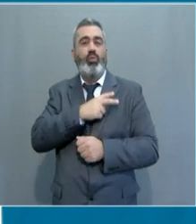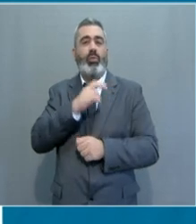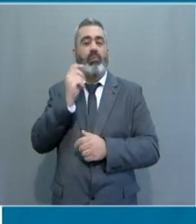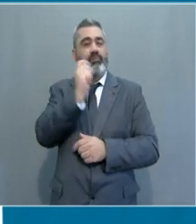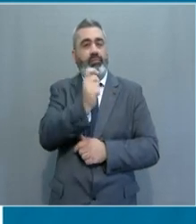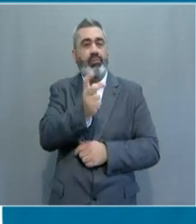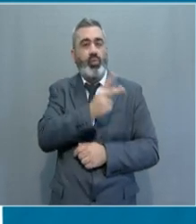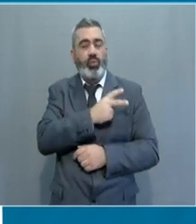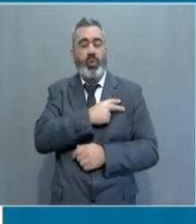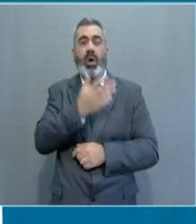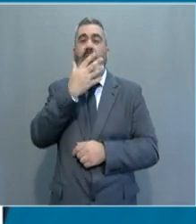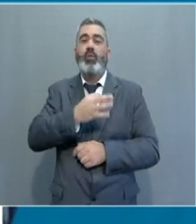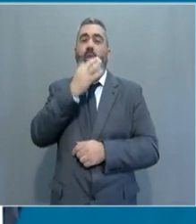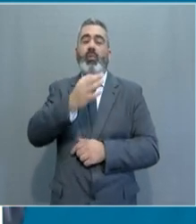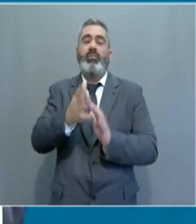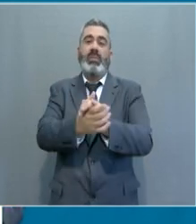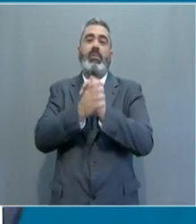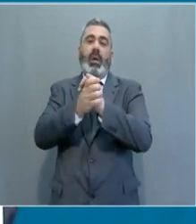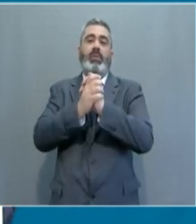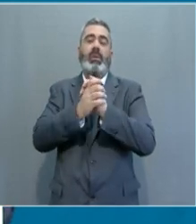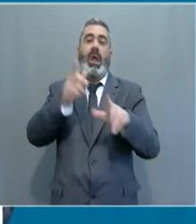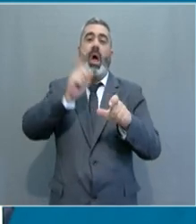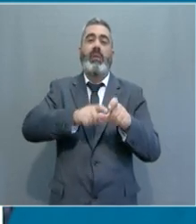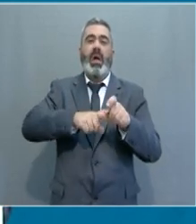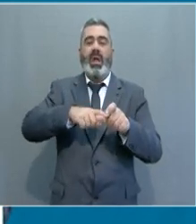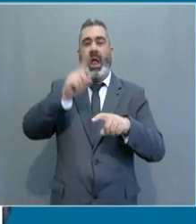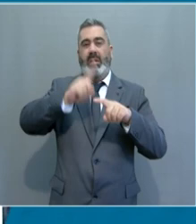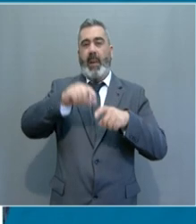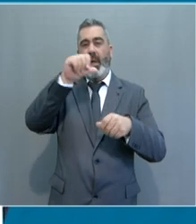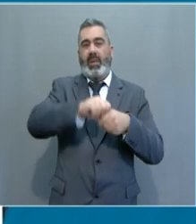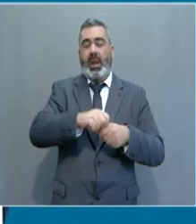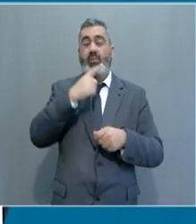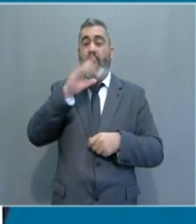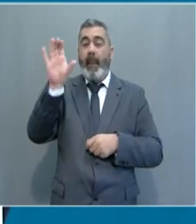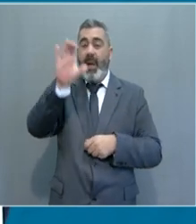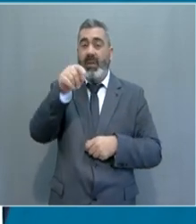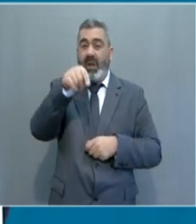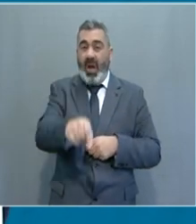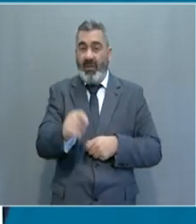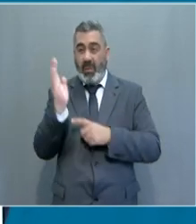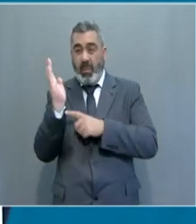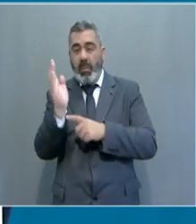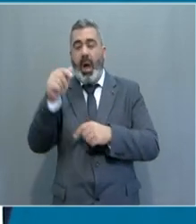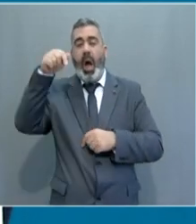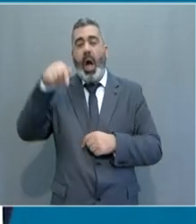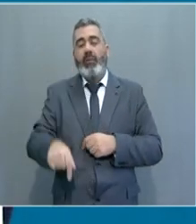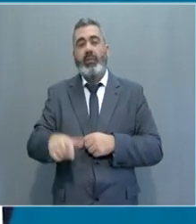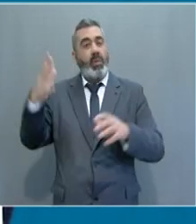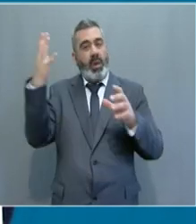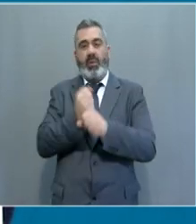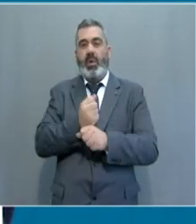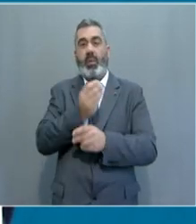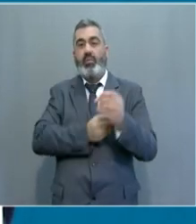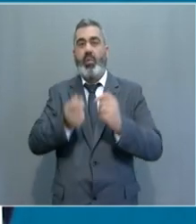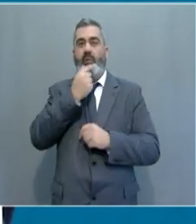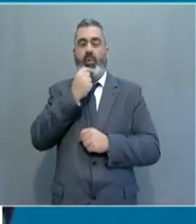λοιπόν, θερμά συγχαρητήρια στον Όμιλο ΕΛΠΕ για αυτή την επένδυση. Πραγματικά θα συμβάλλει στο στόχο μας για την ταχεία